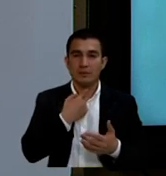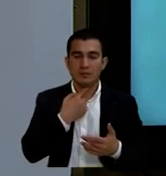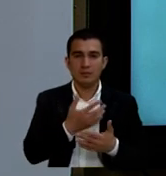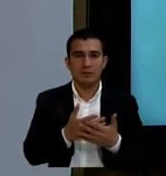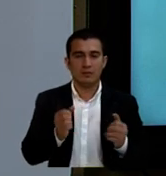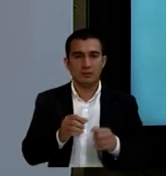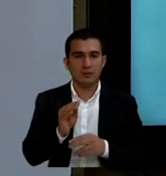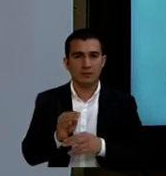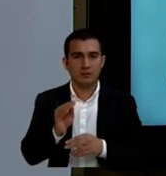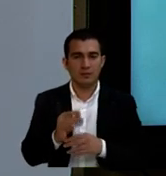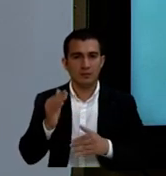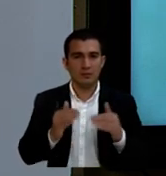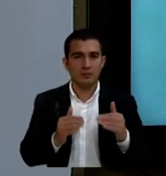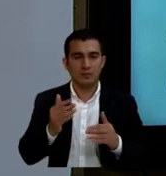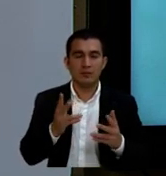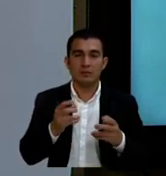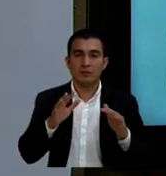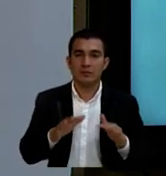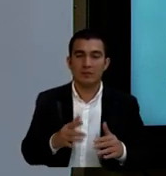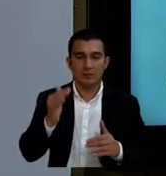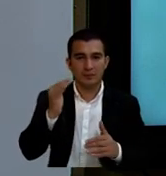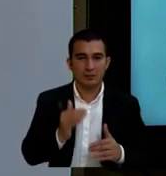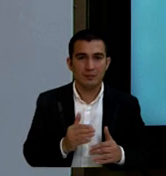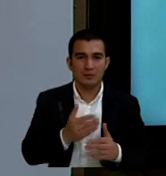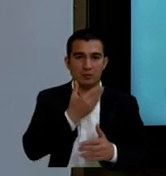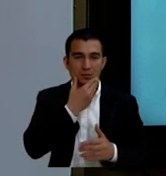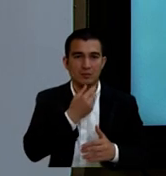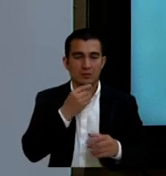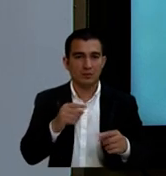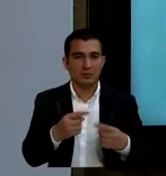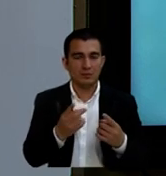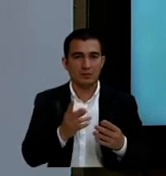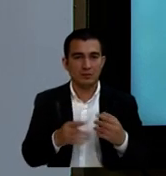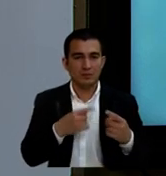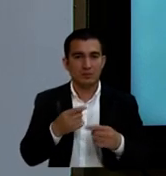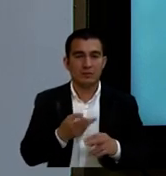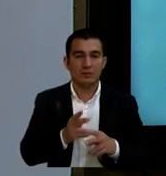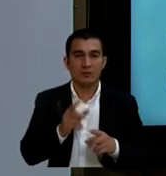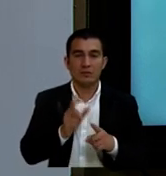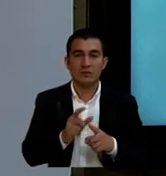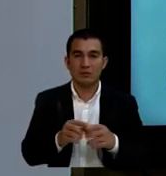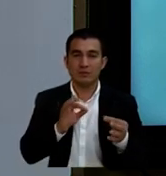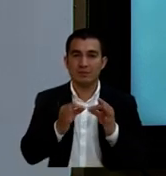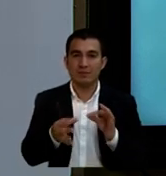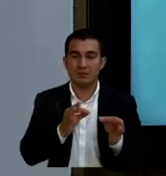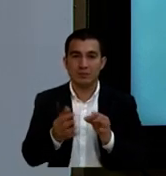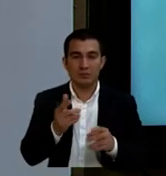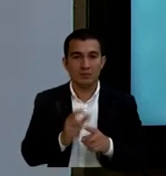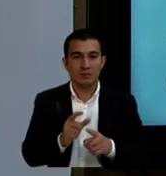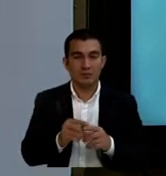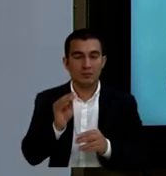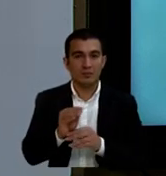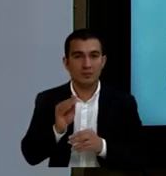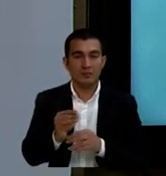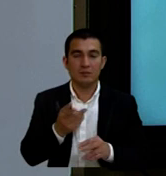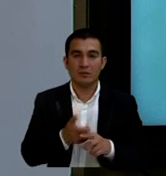qaysidir o'rinda ko'tarib, qaysidir o'rinda tushirib, chiroyli gapirish. So'z yasalishi me'yorlari, so'z yasashga